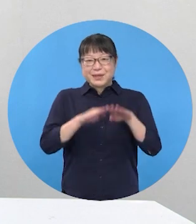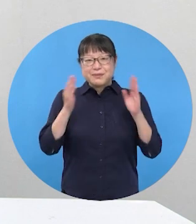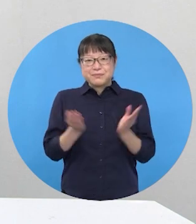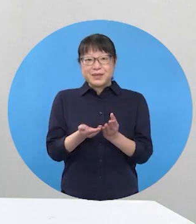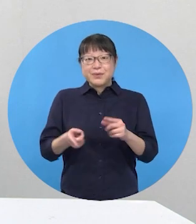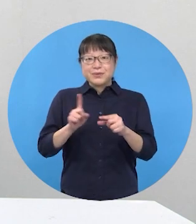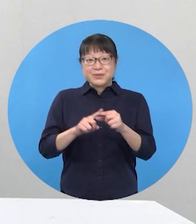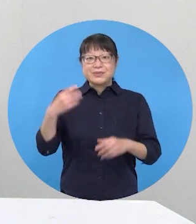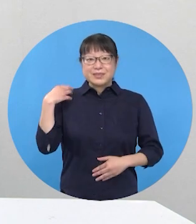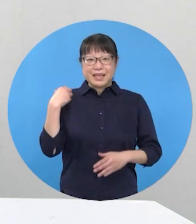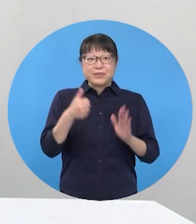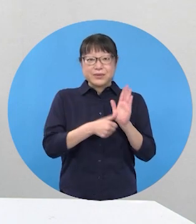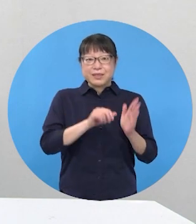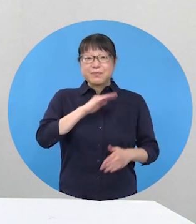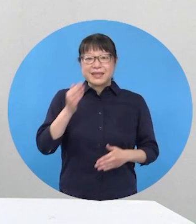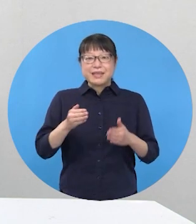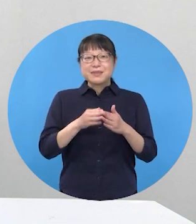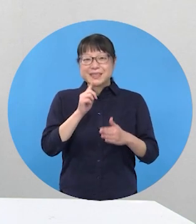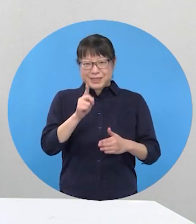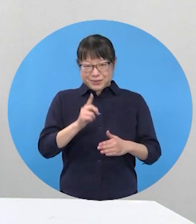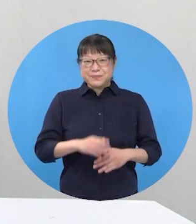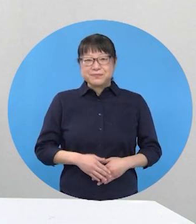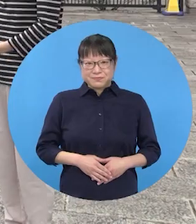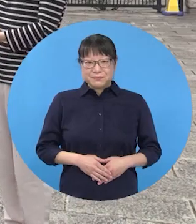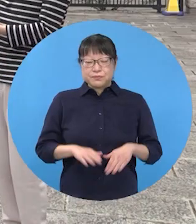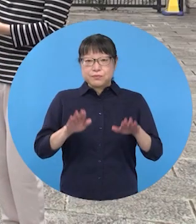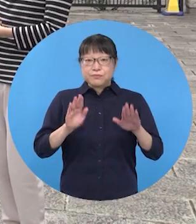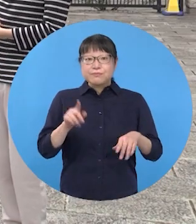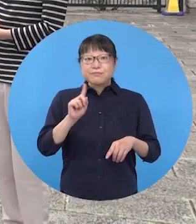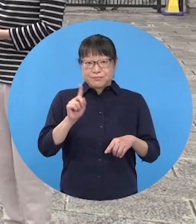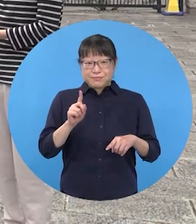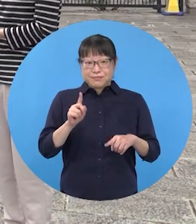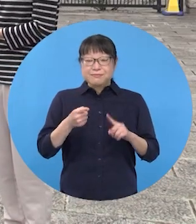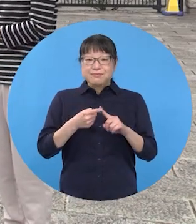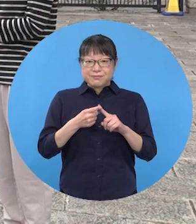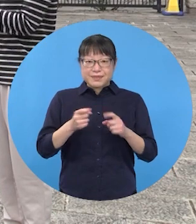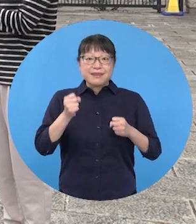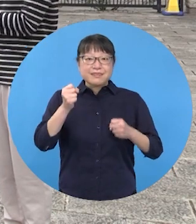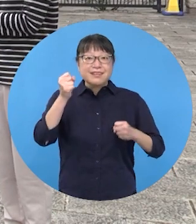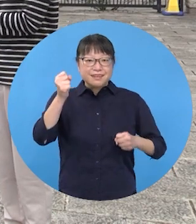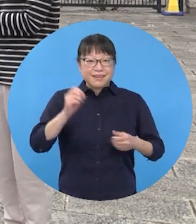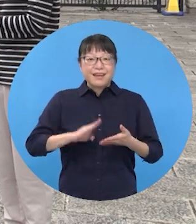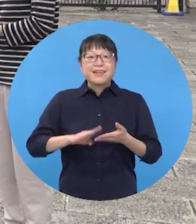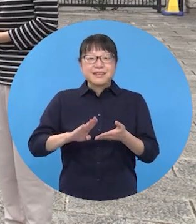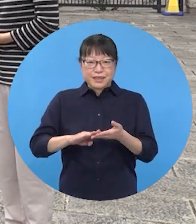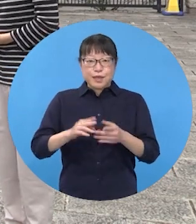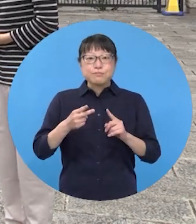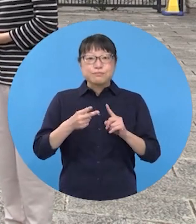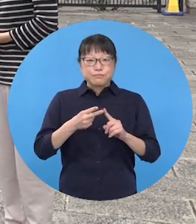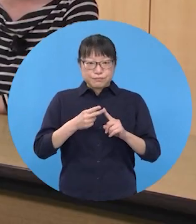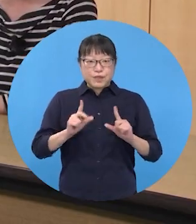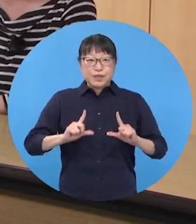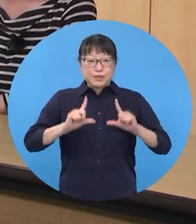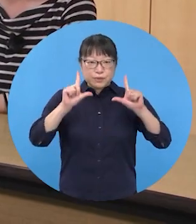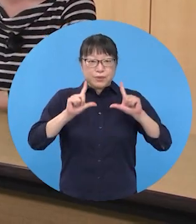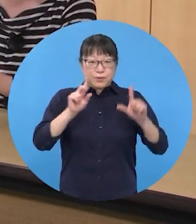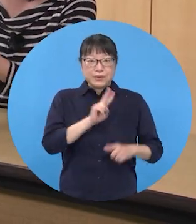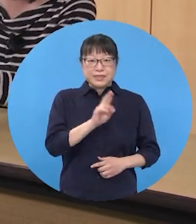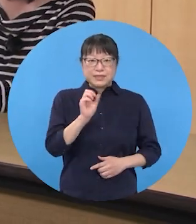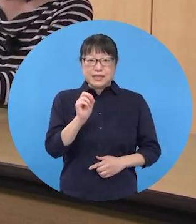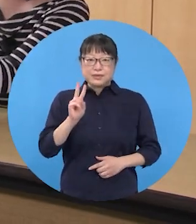丸ごと府中キャスターの山崎彩です。今回は東京オリンピックの聖火リレーや東